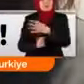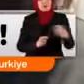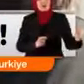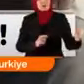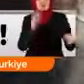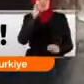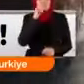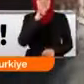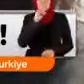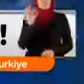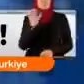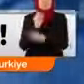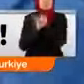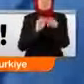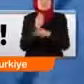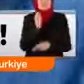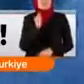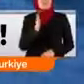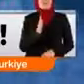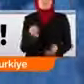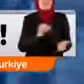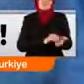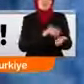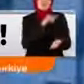daha fazla para aldıkları hiç